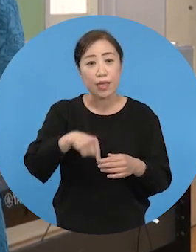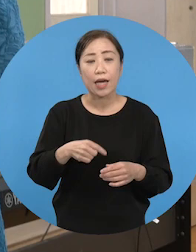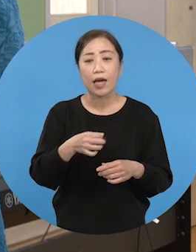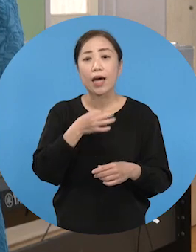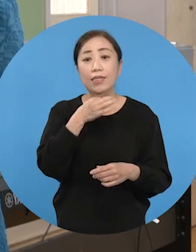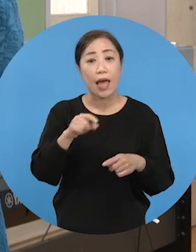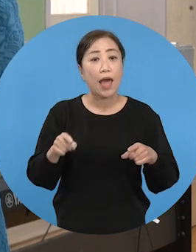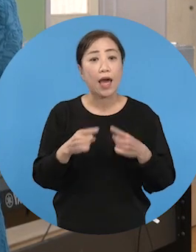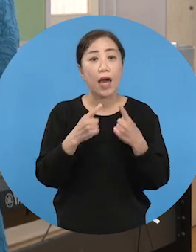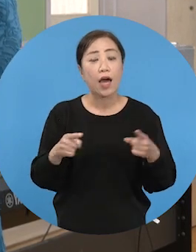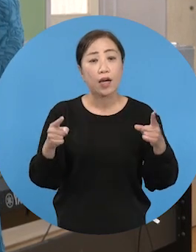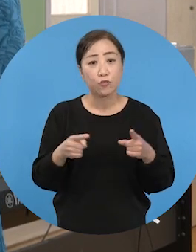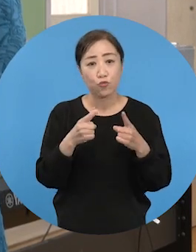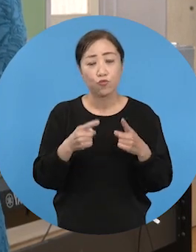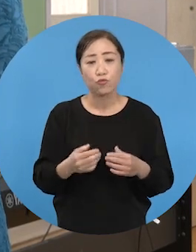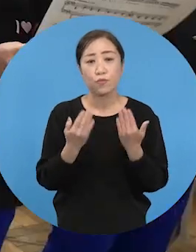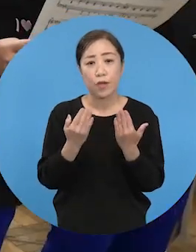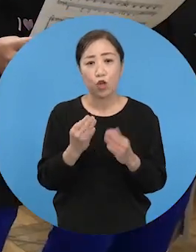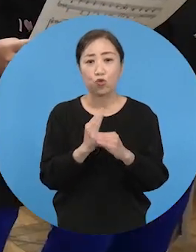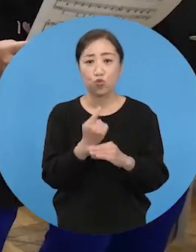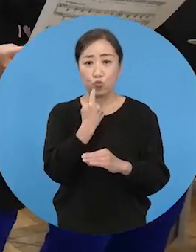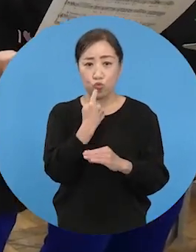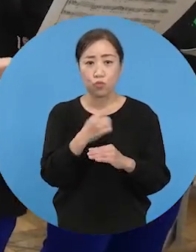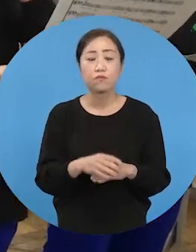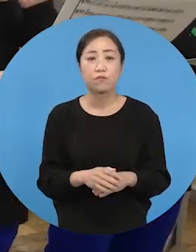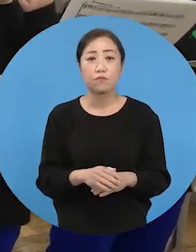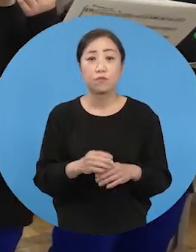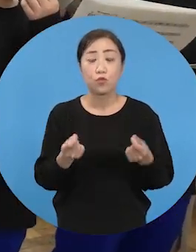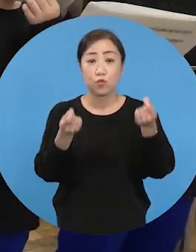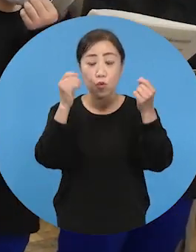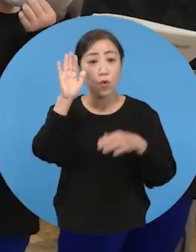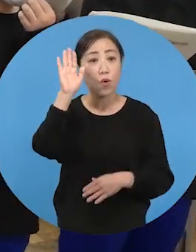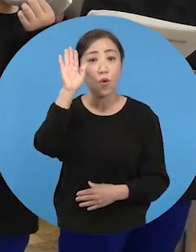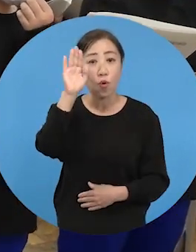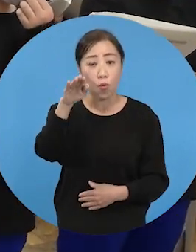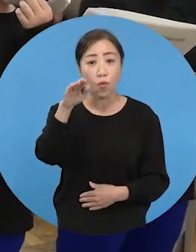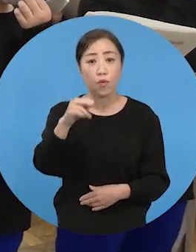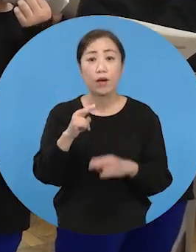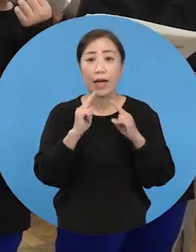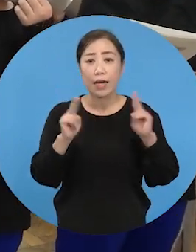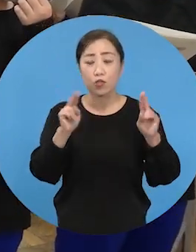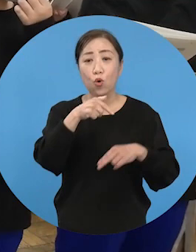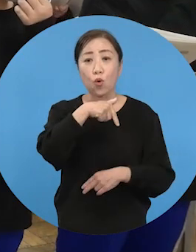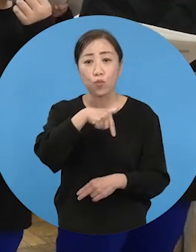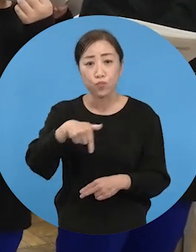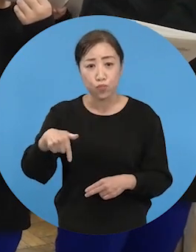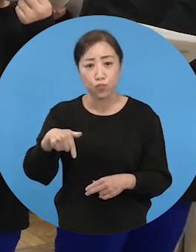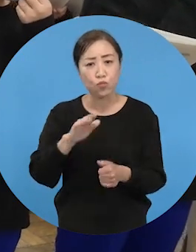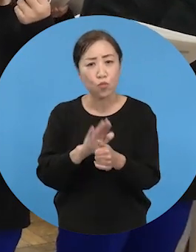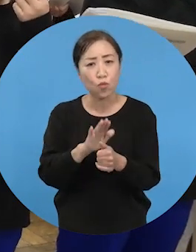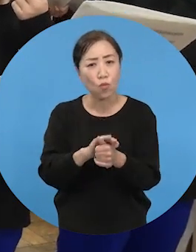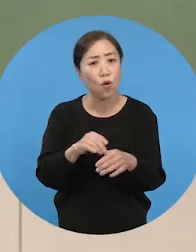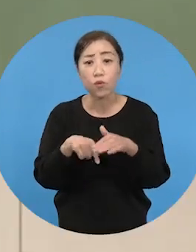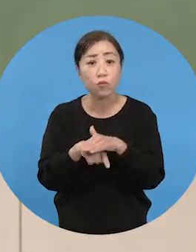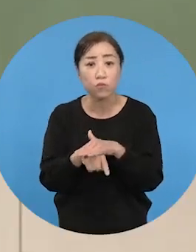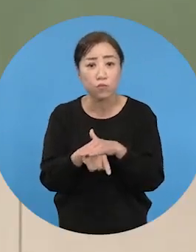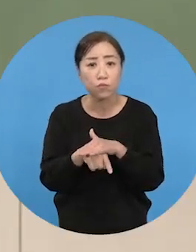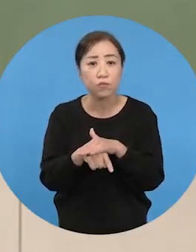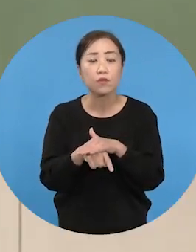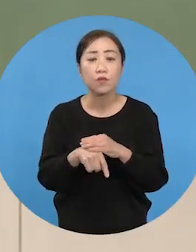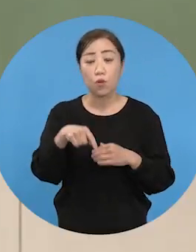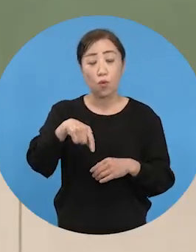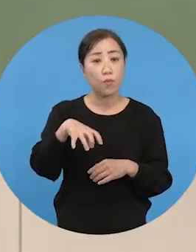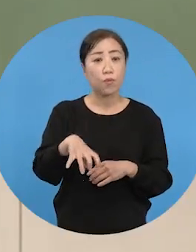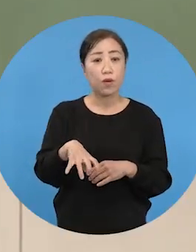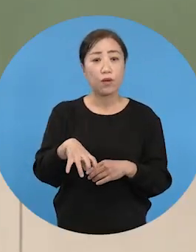専門的に学んでいます。 この卒業後もこの合唱部をサポートしている理由って何かあるんでしょうか。 すごい楽し